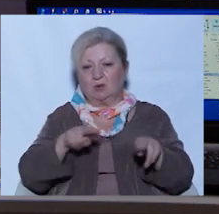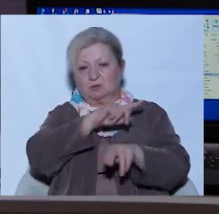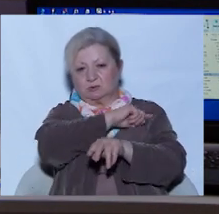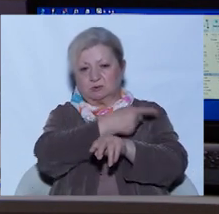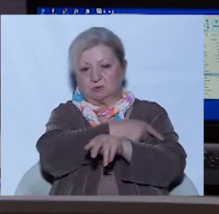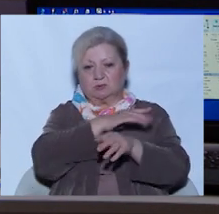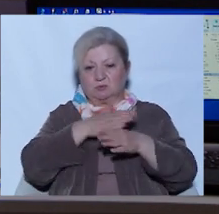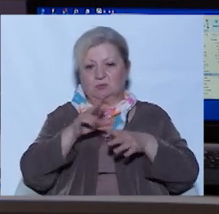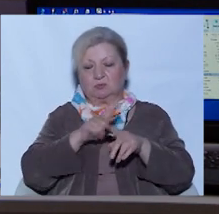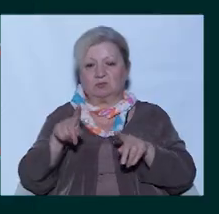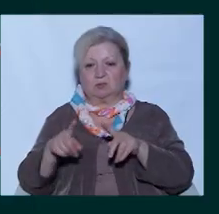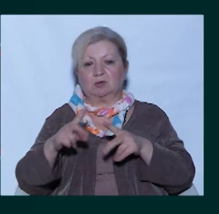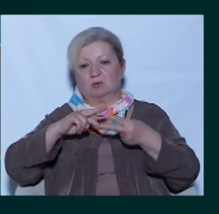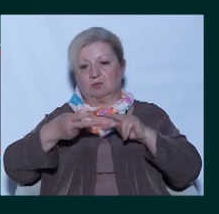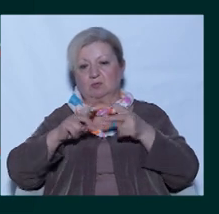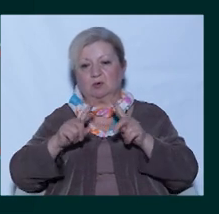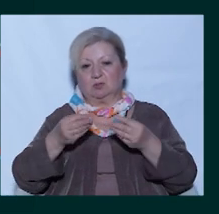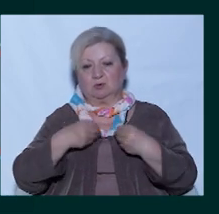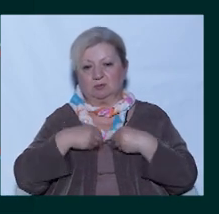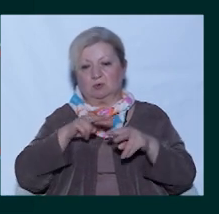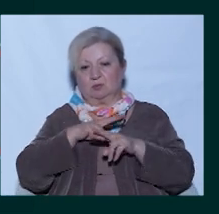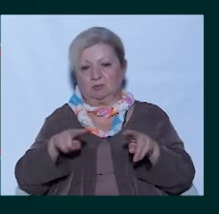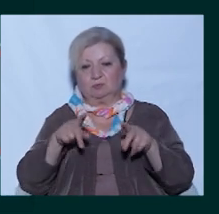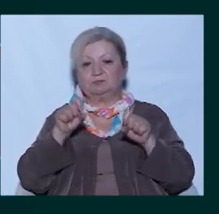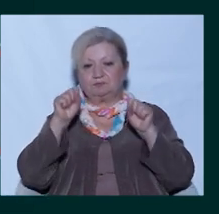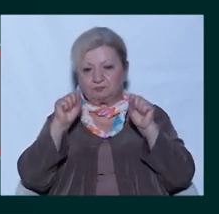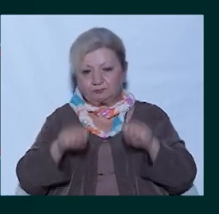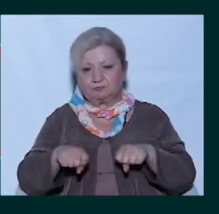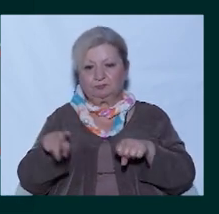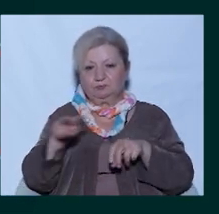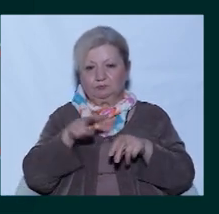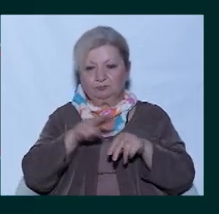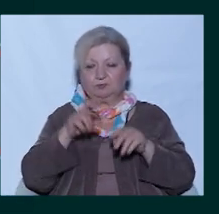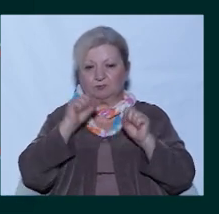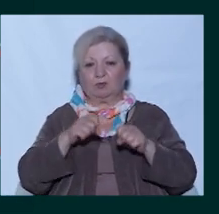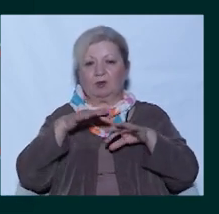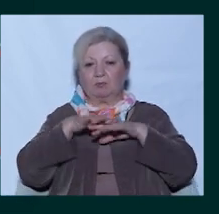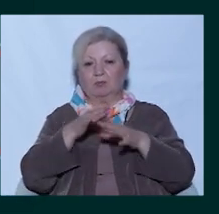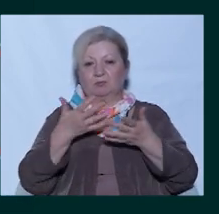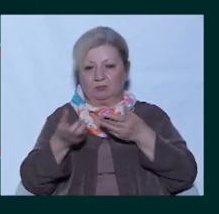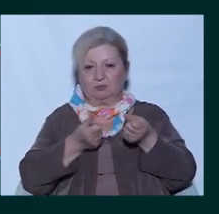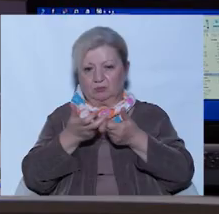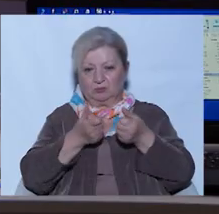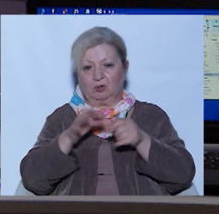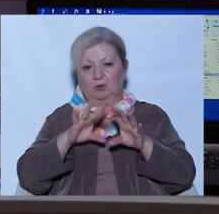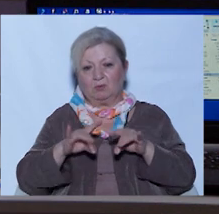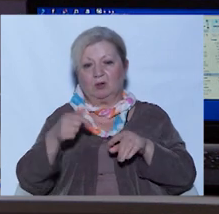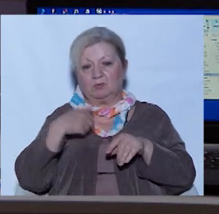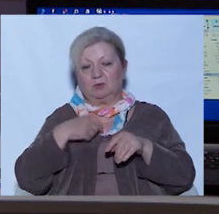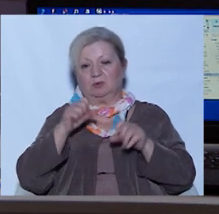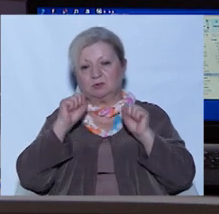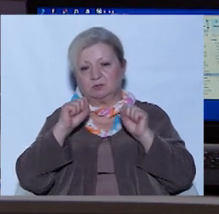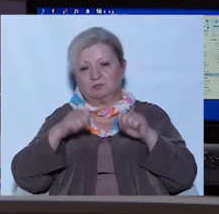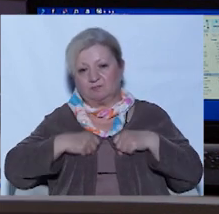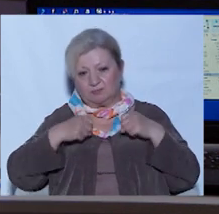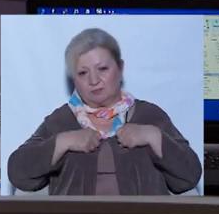სიმძლავრეს, რასაც მოცემული ცვლადი დენი. ჩვენ შეგვეძლო რასაკვირველი ეს გამოგვეყვანა მათემატიკურად, მაგრამ მე შევეცადე